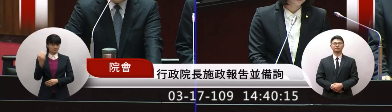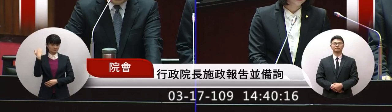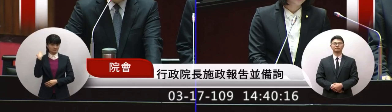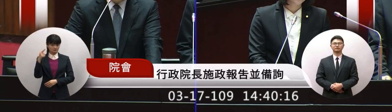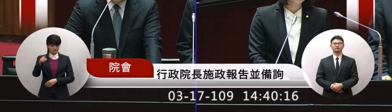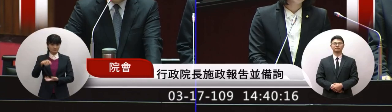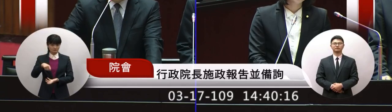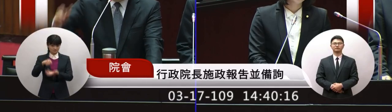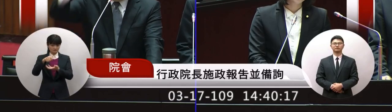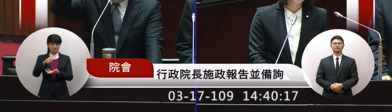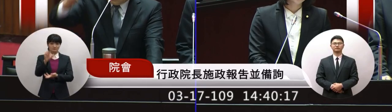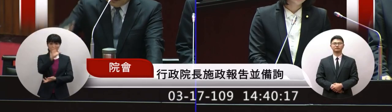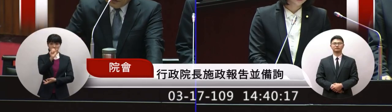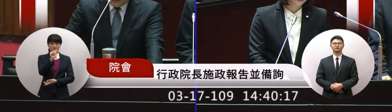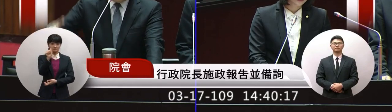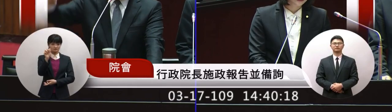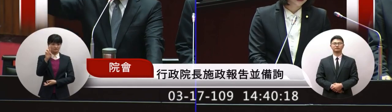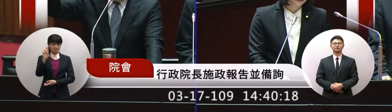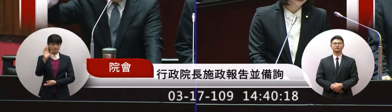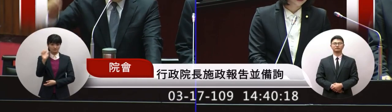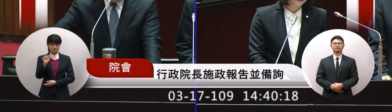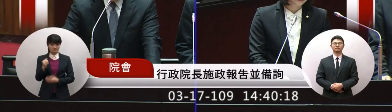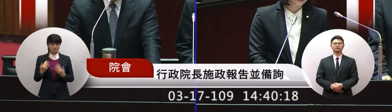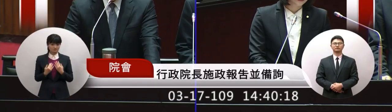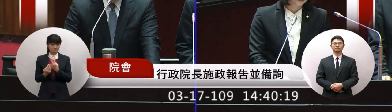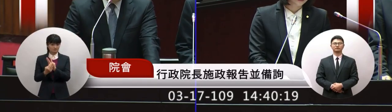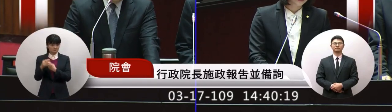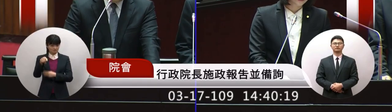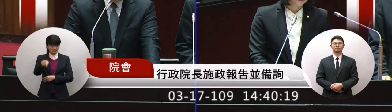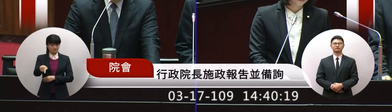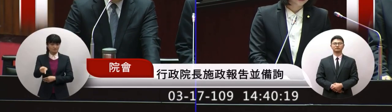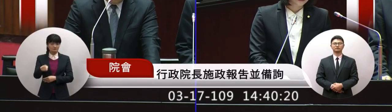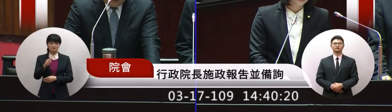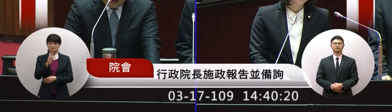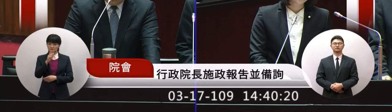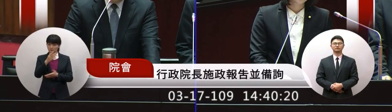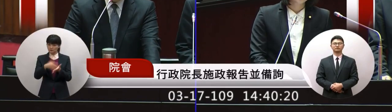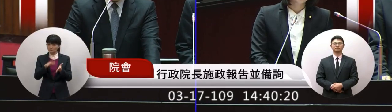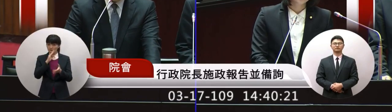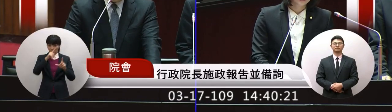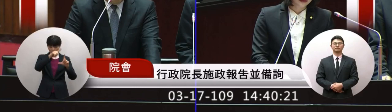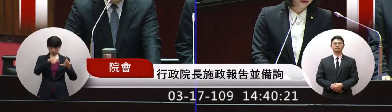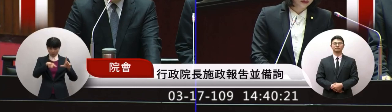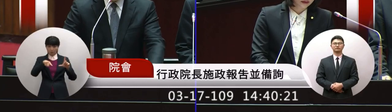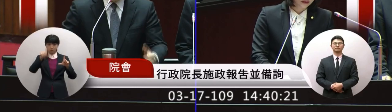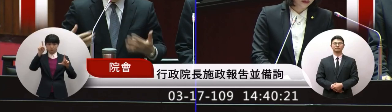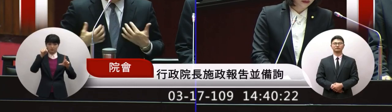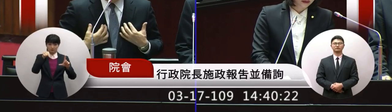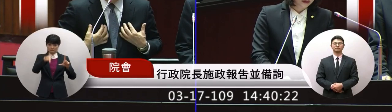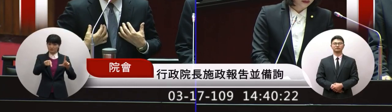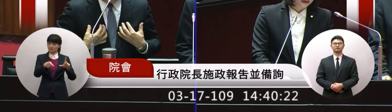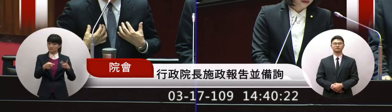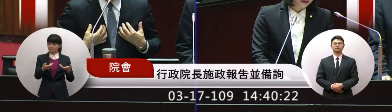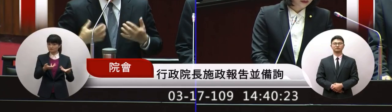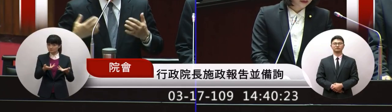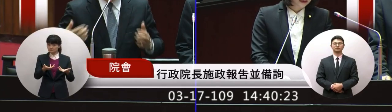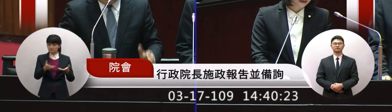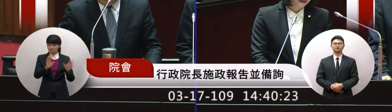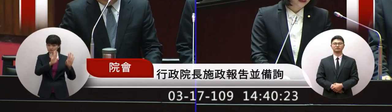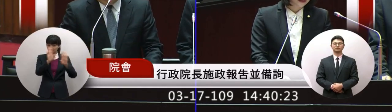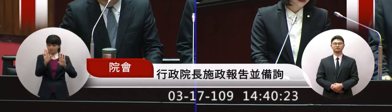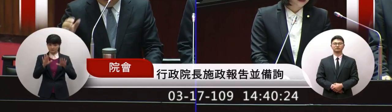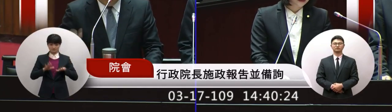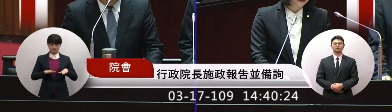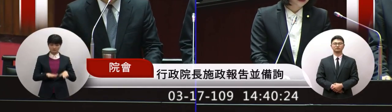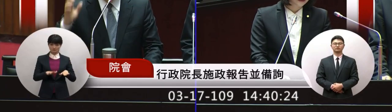刚举的 SARS 的例子，那是一个 V 型的反弹，那目前是不是会怎么样，我不敢预判。那